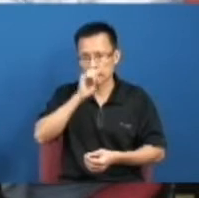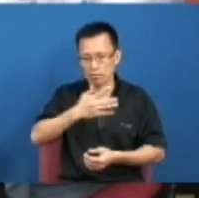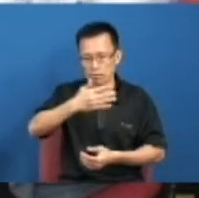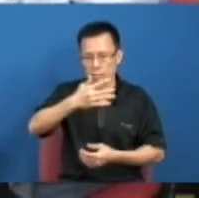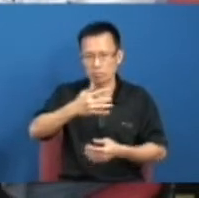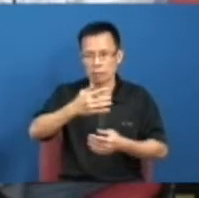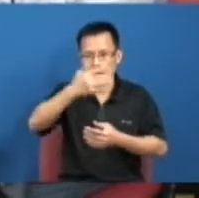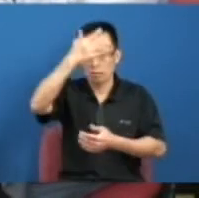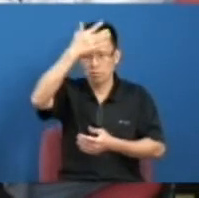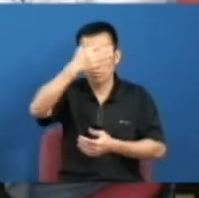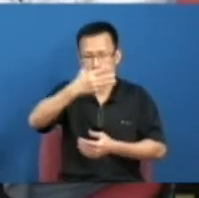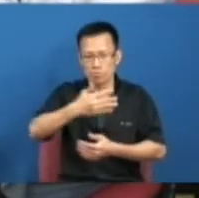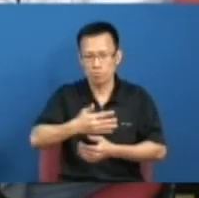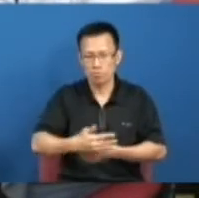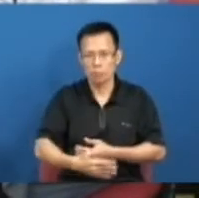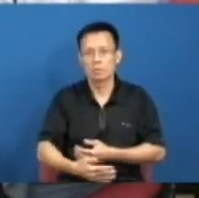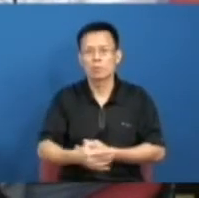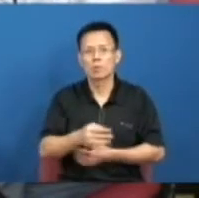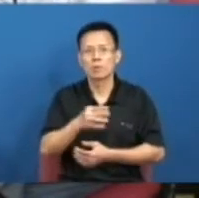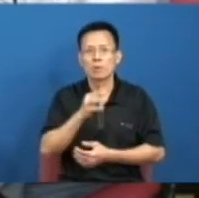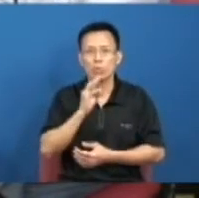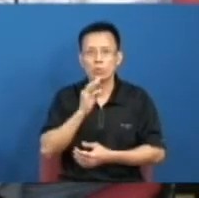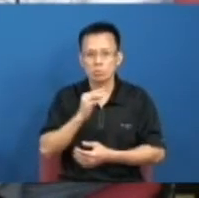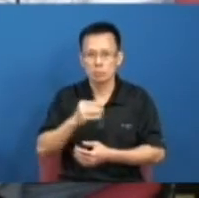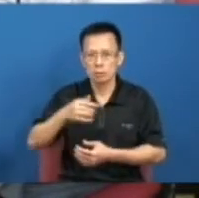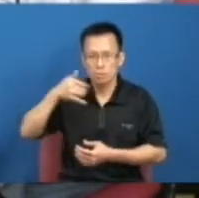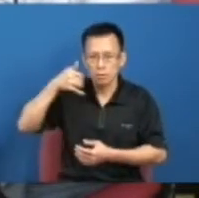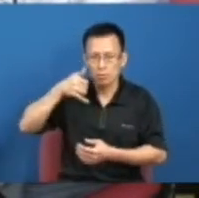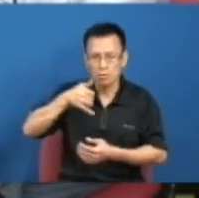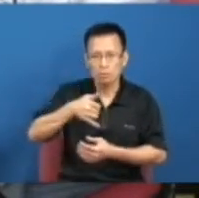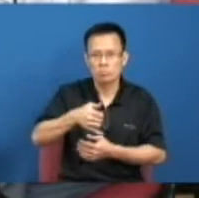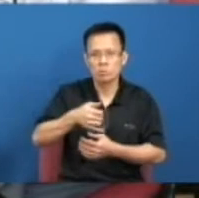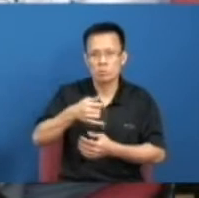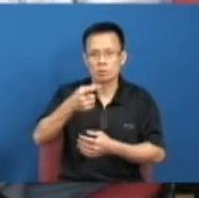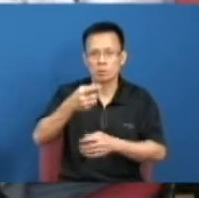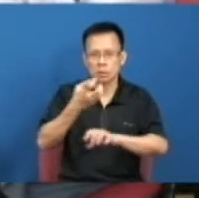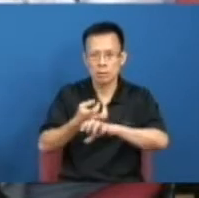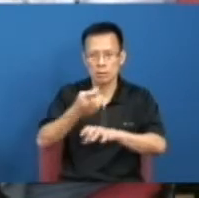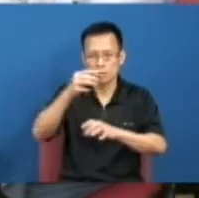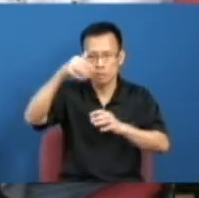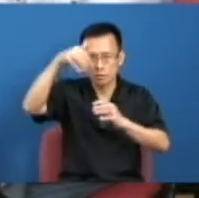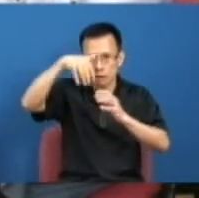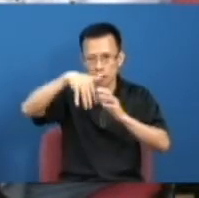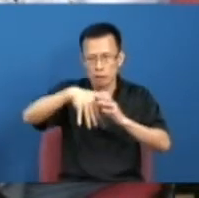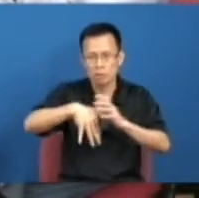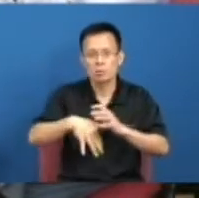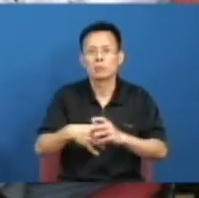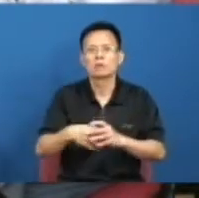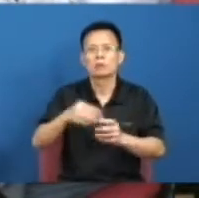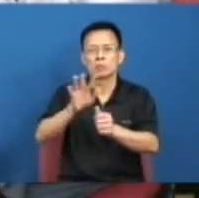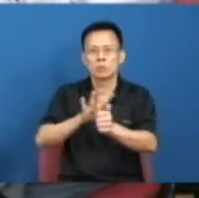咧，佢亦除咗膜之外咧，佢又有啲可以滲落喺石屎裏邊嘅。 嗯。 嚇、啊，咁啊影響唔會好大嘅。